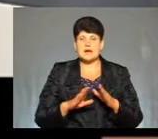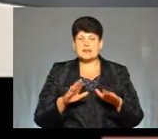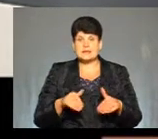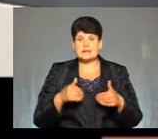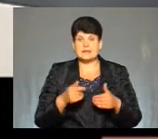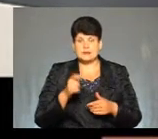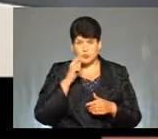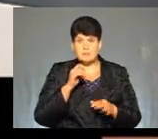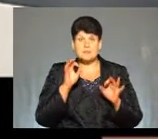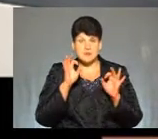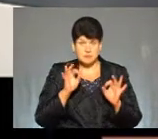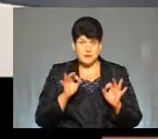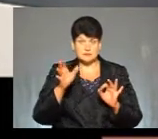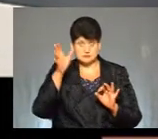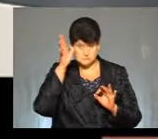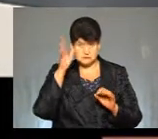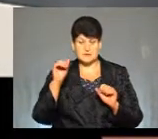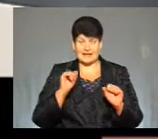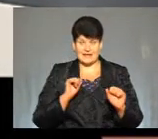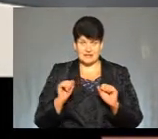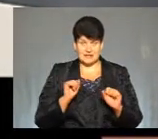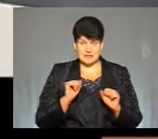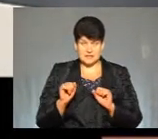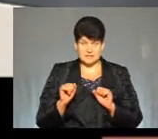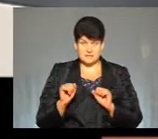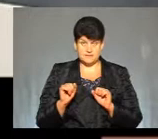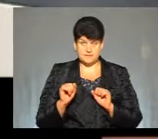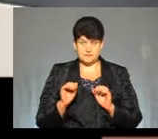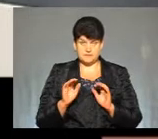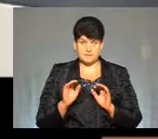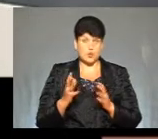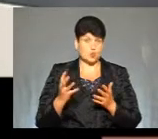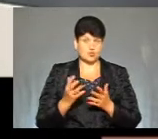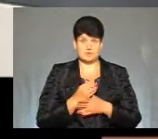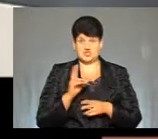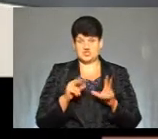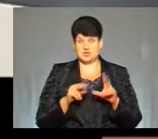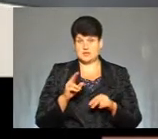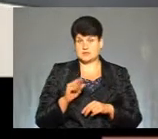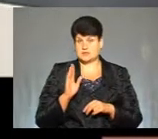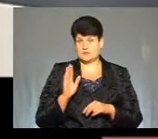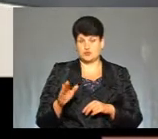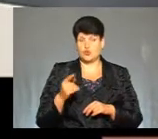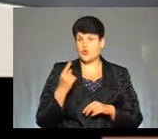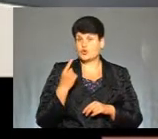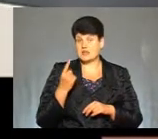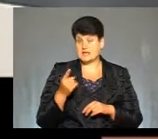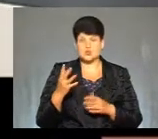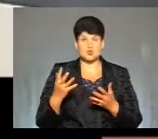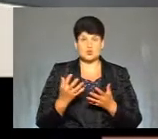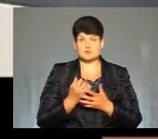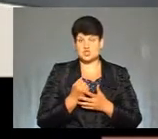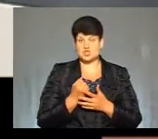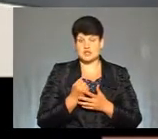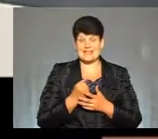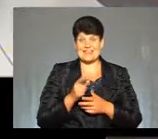при розумному керівництві і менеджменті доволі успішні шанси бути однією з успішних